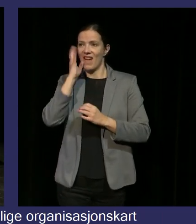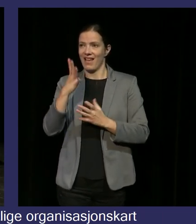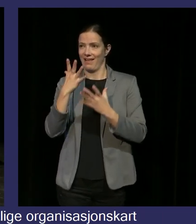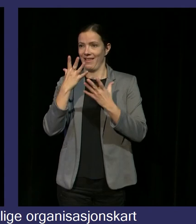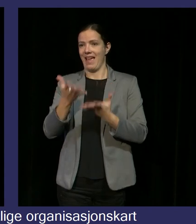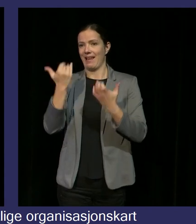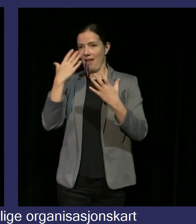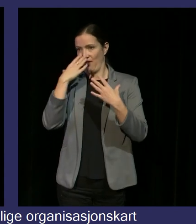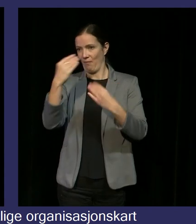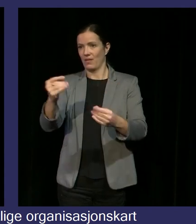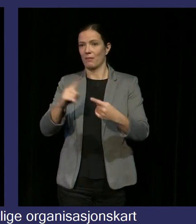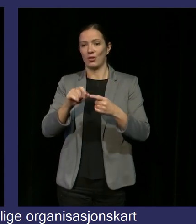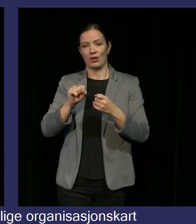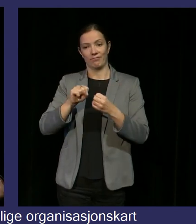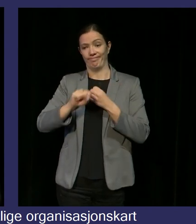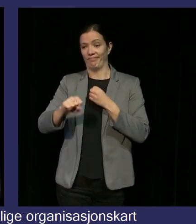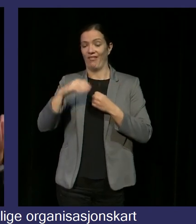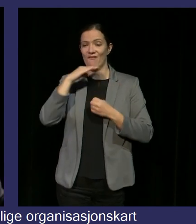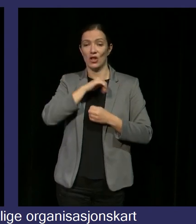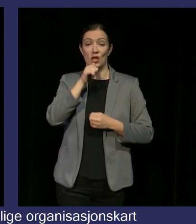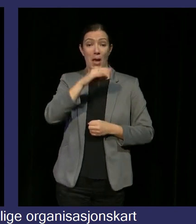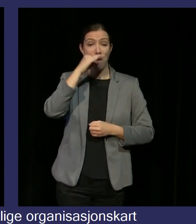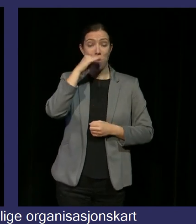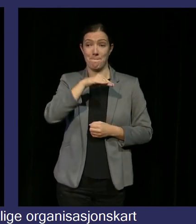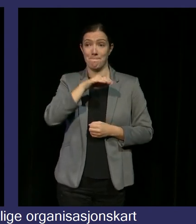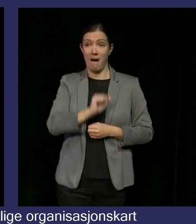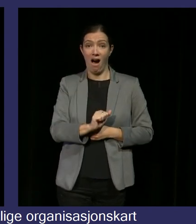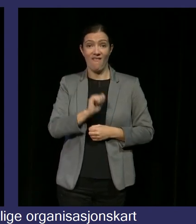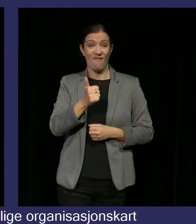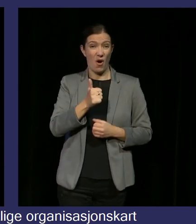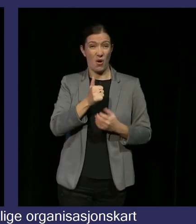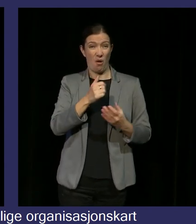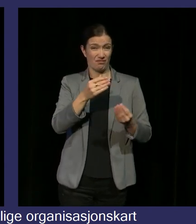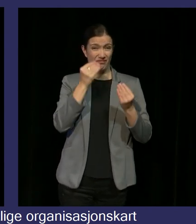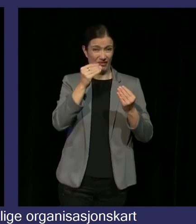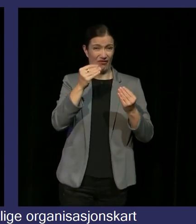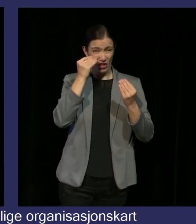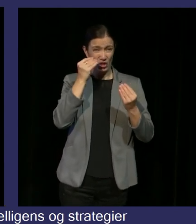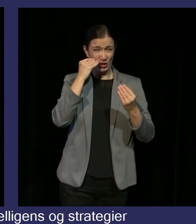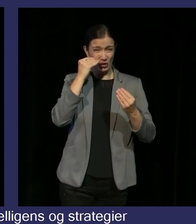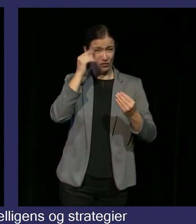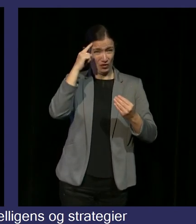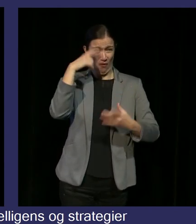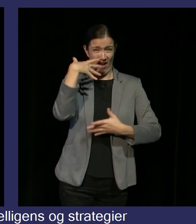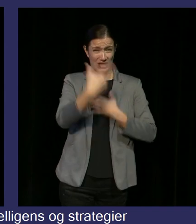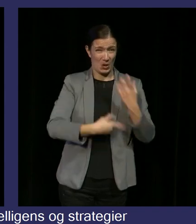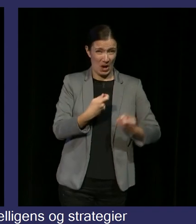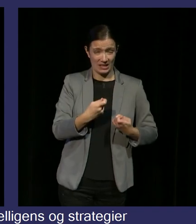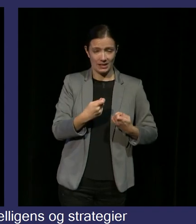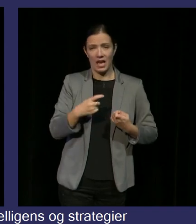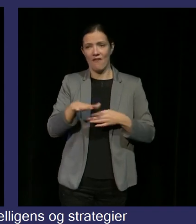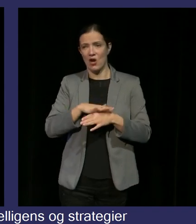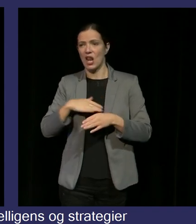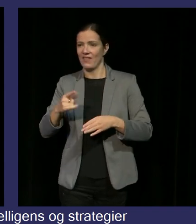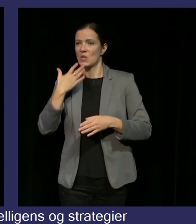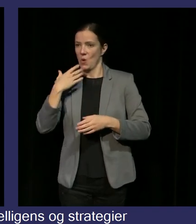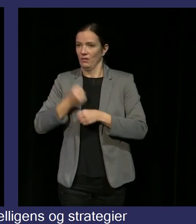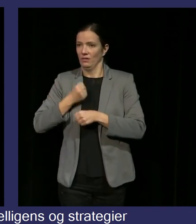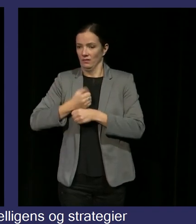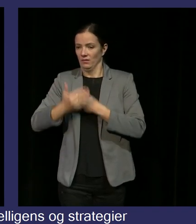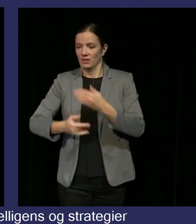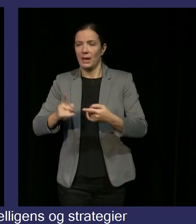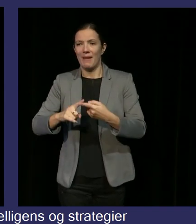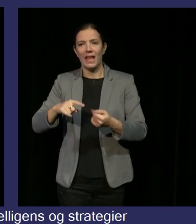sånn at folk må liksom ha mastergrad i offentlig organisasjonskart for å skjønne hva som skal gjøres. Jeg føler at vi godt i gang, men med